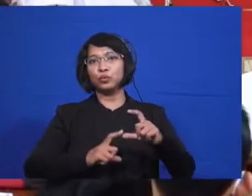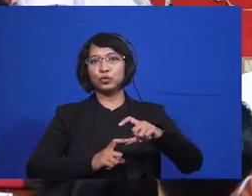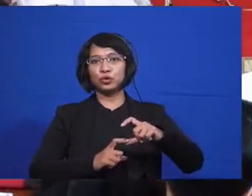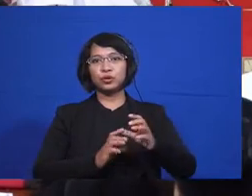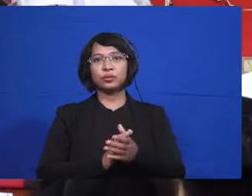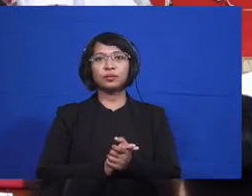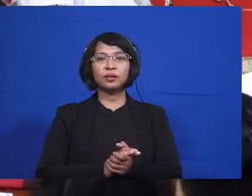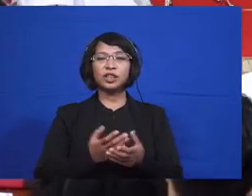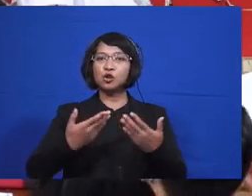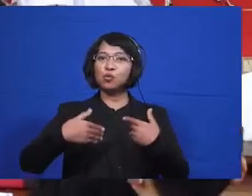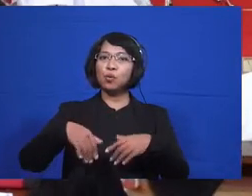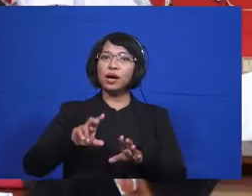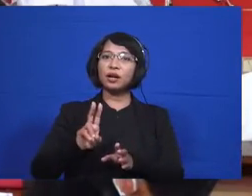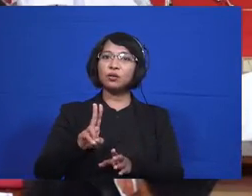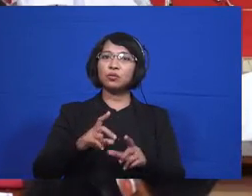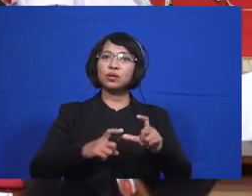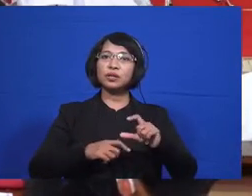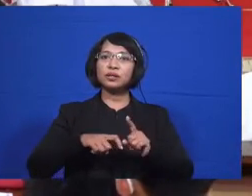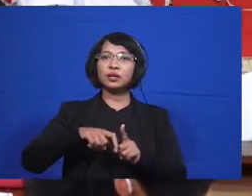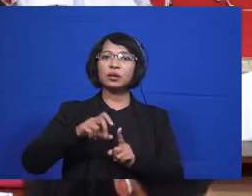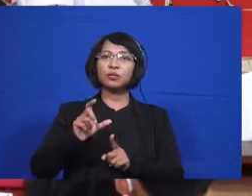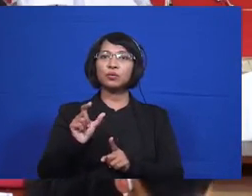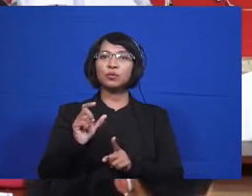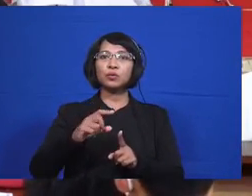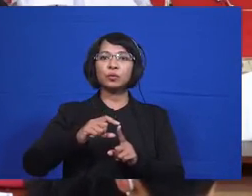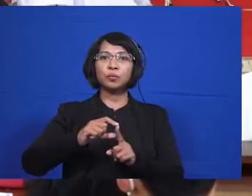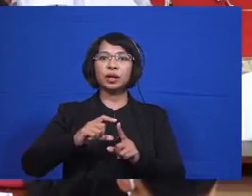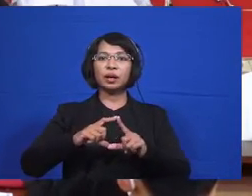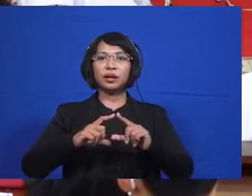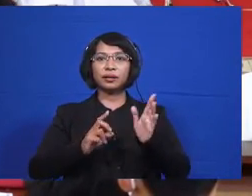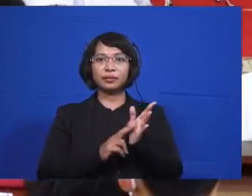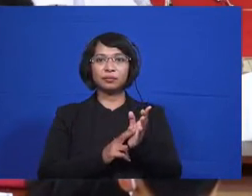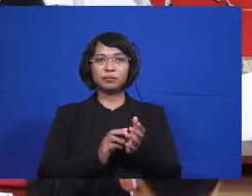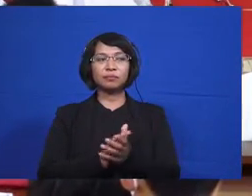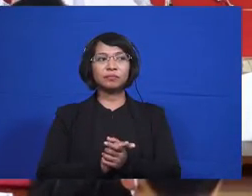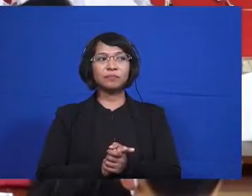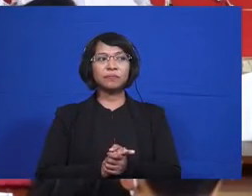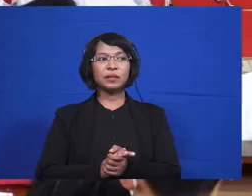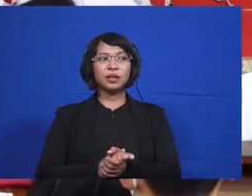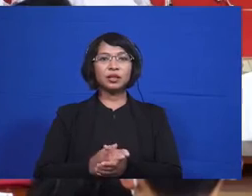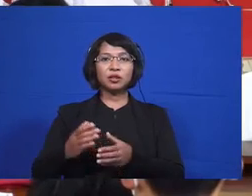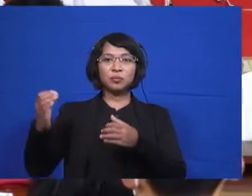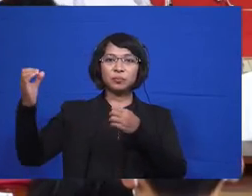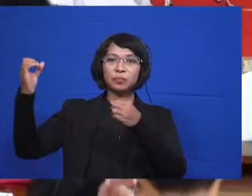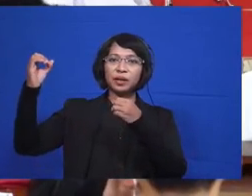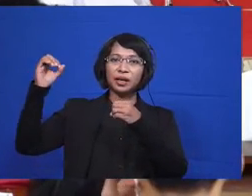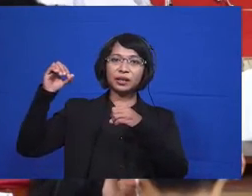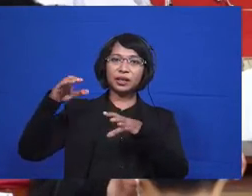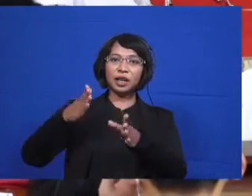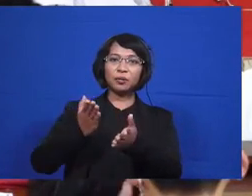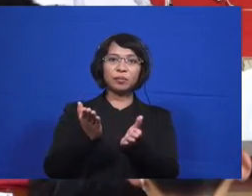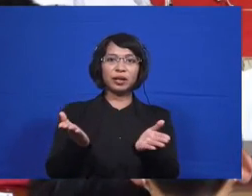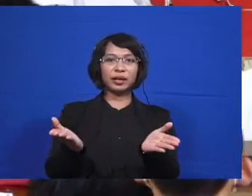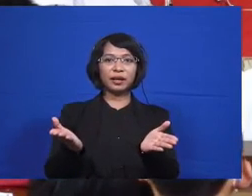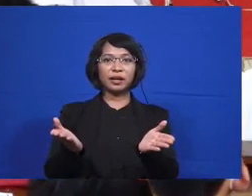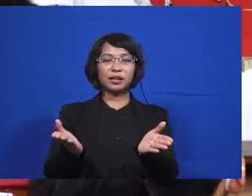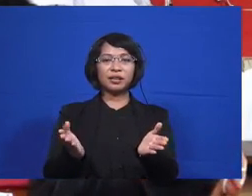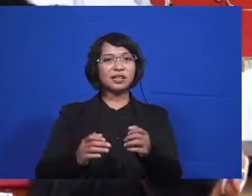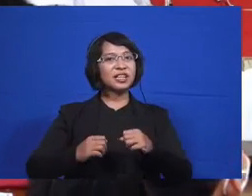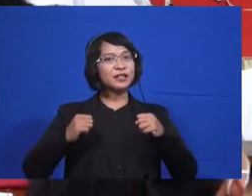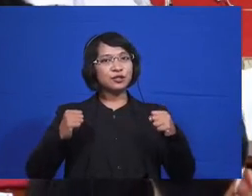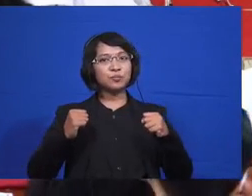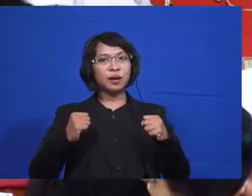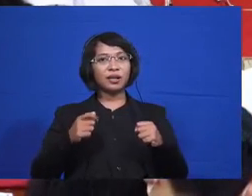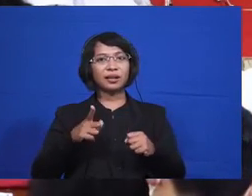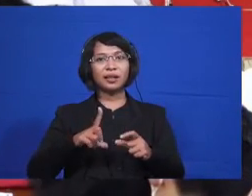keuskupan, yakni di keuskupan Tanjung Karang dan Ketapang. Berkatilah mereka berdua dengan semangat pelayanan